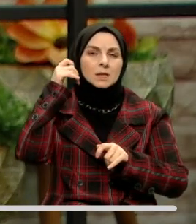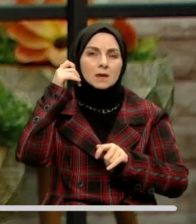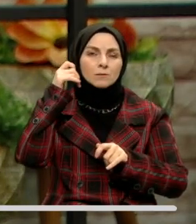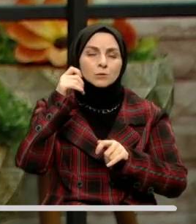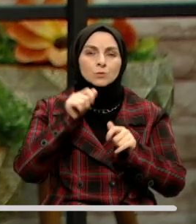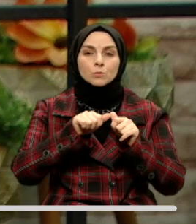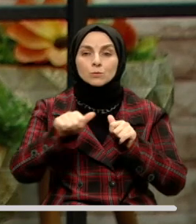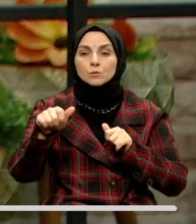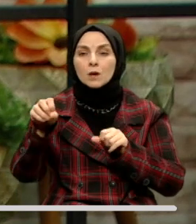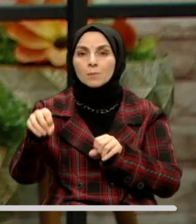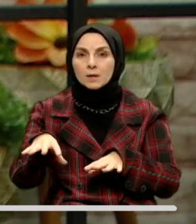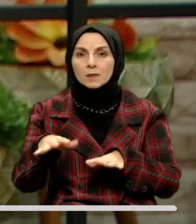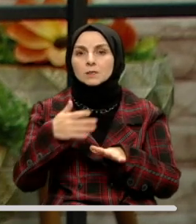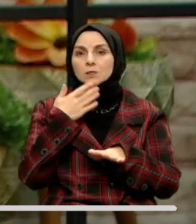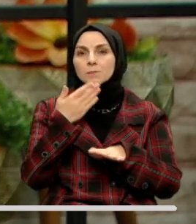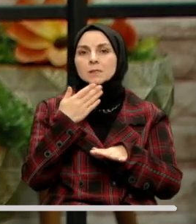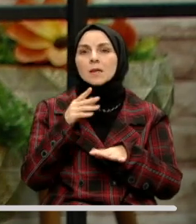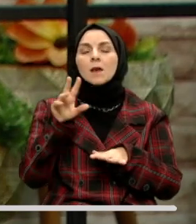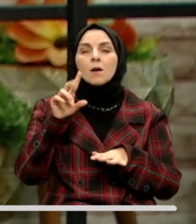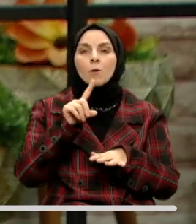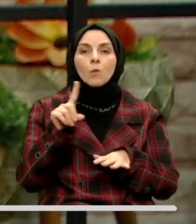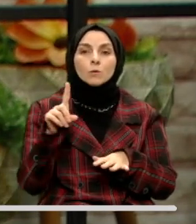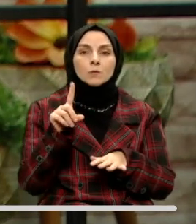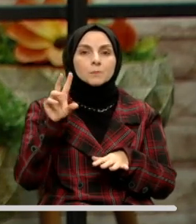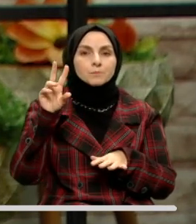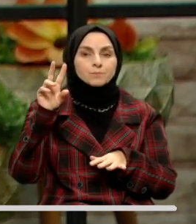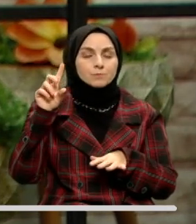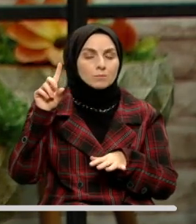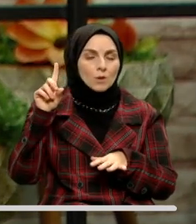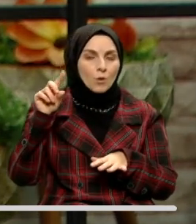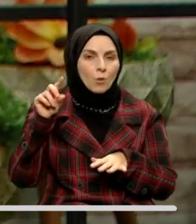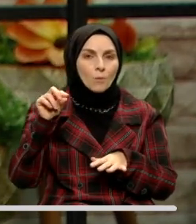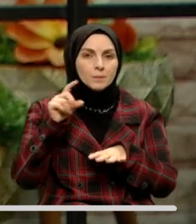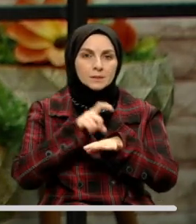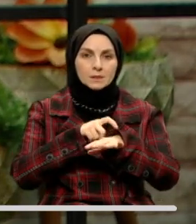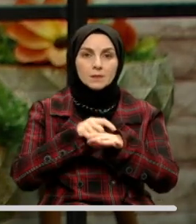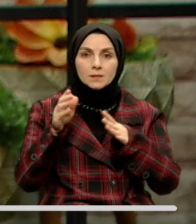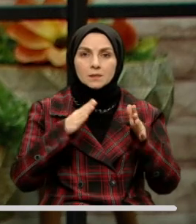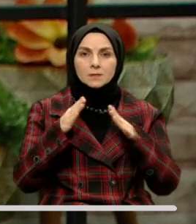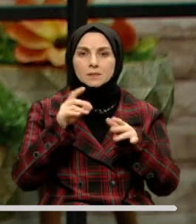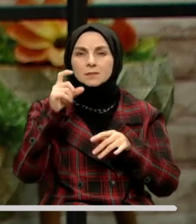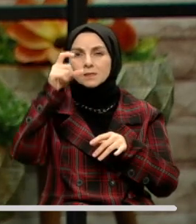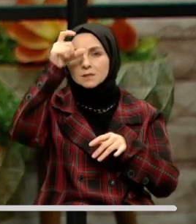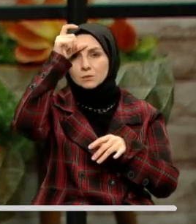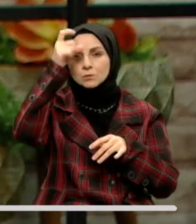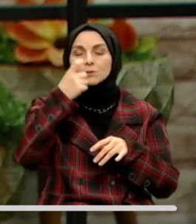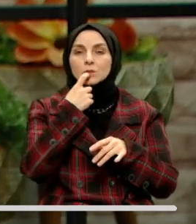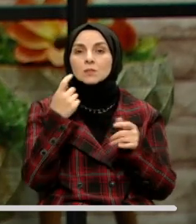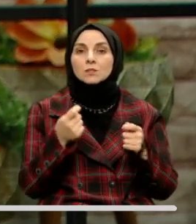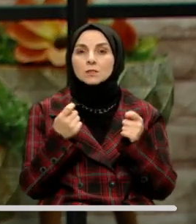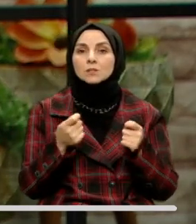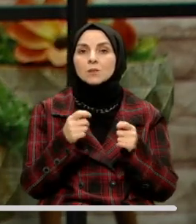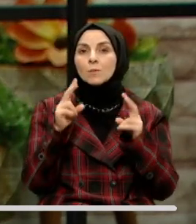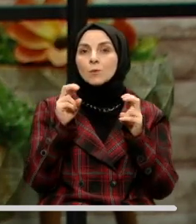saat. Saat kaç? 10. 10 ile 11 arasında ne çalışacağım? Türkçe çalışacağım. Konum ne? Bu. Şu kadar sayfam var.